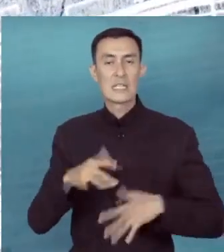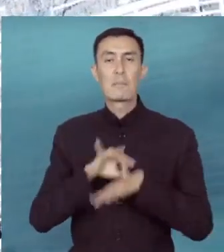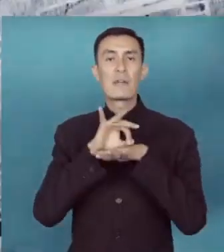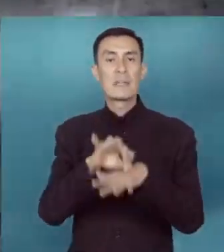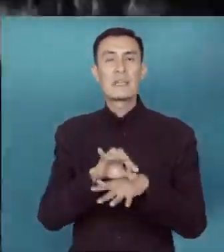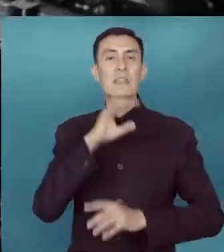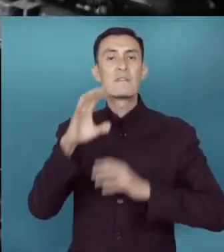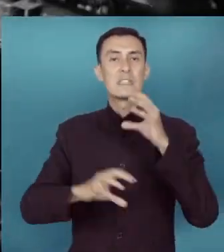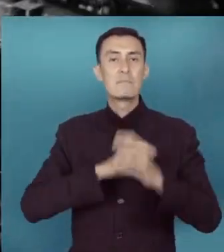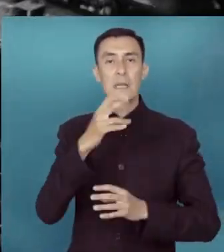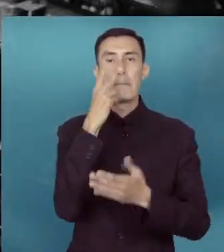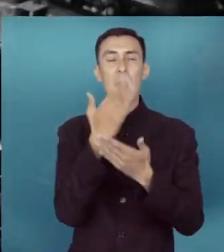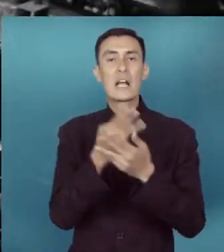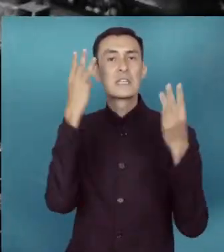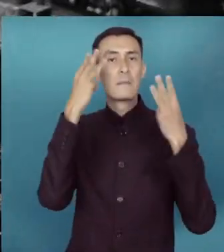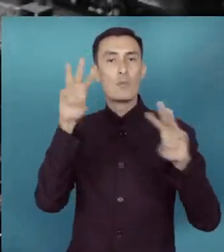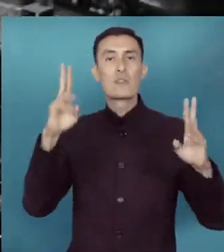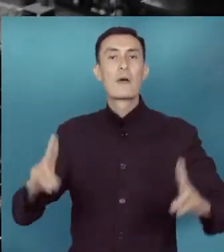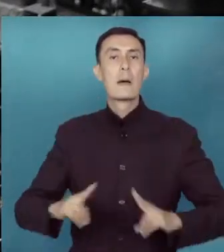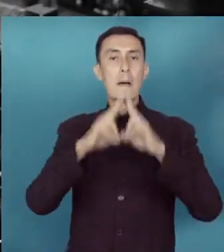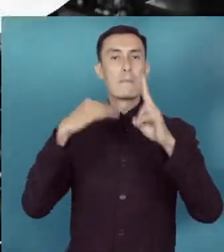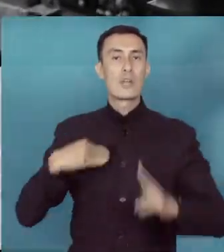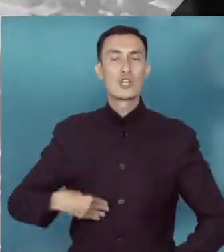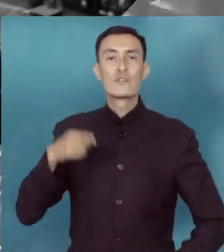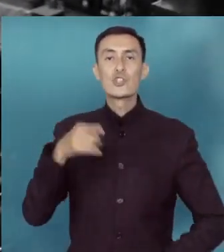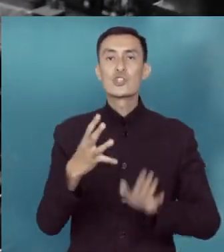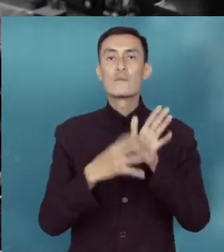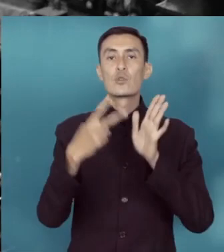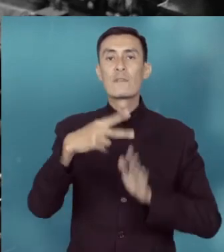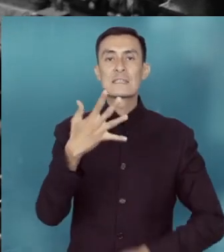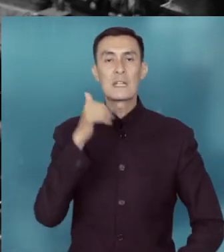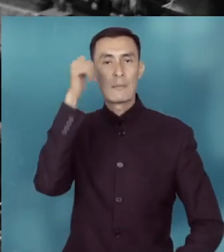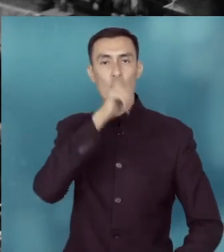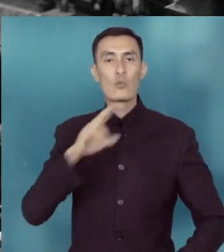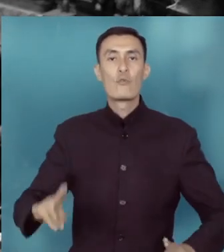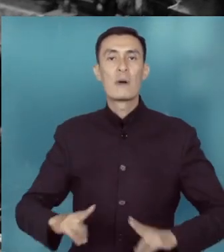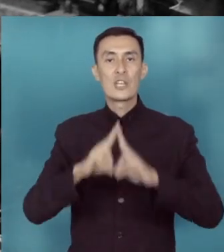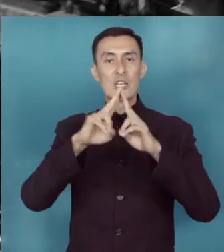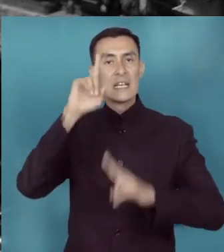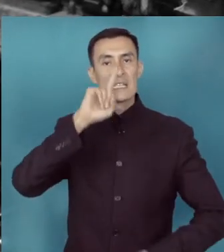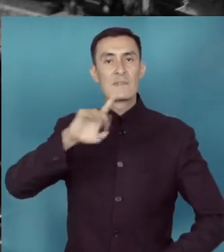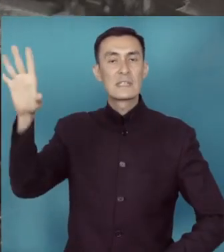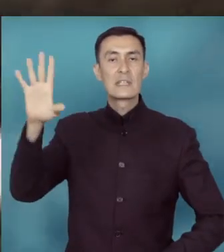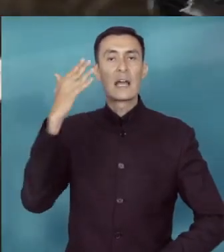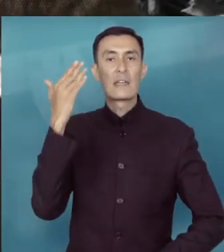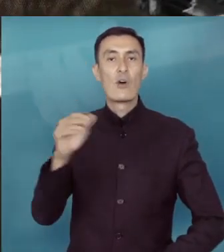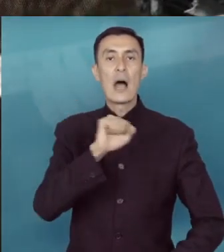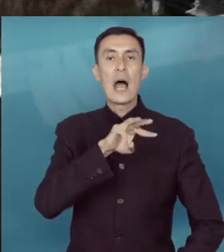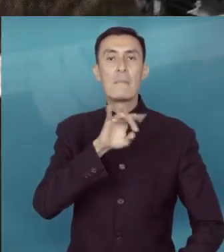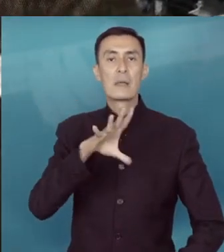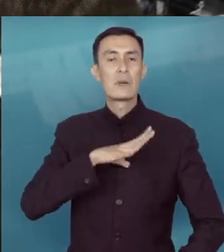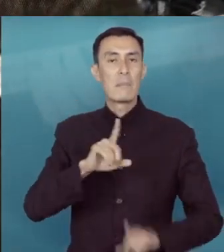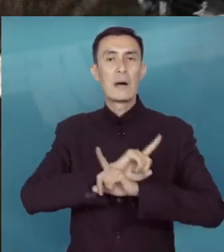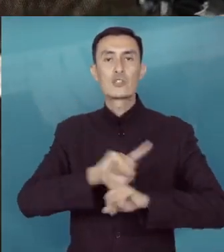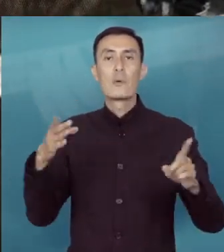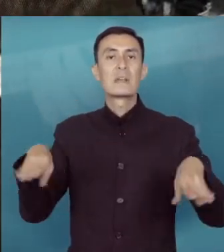этнографический концерт, проводимый на всемирном показе моды в Париже. В 1925 году в Париже звезда Амре